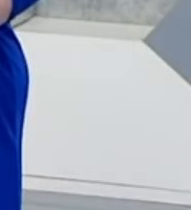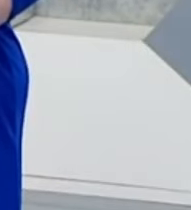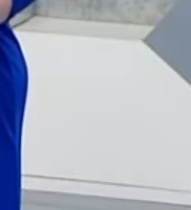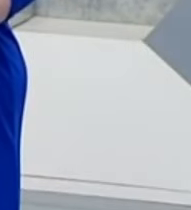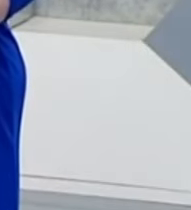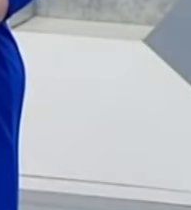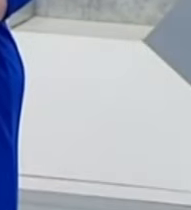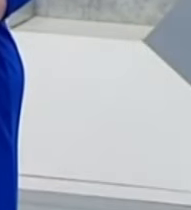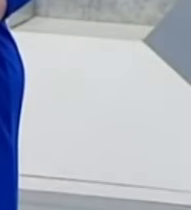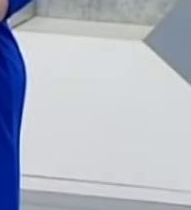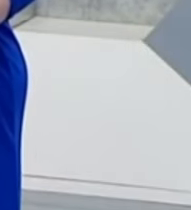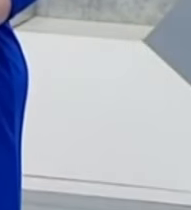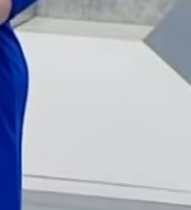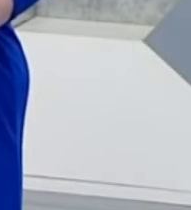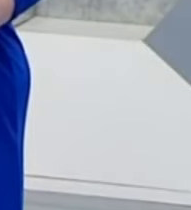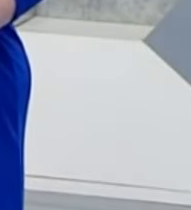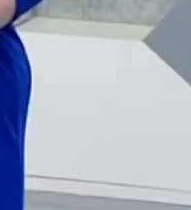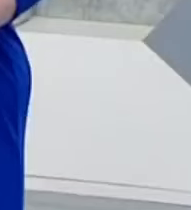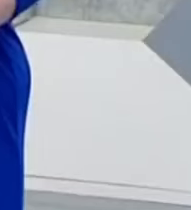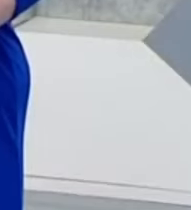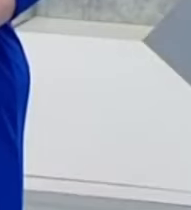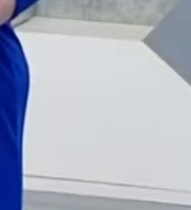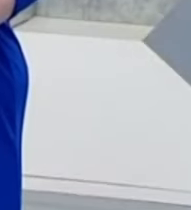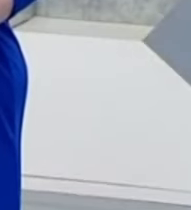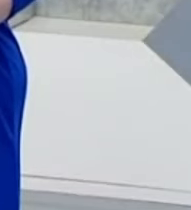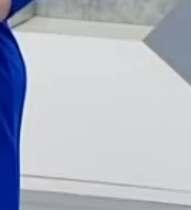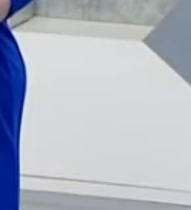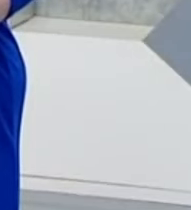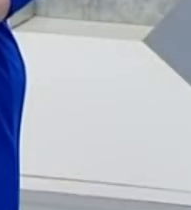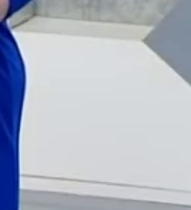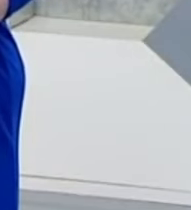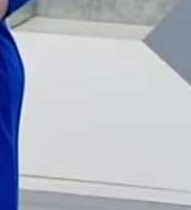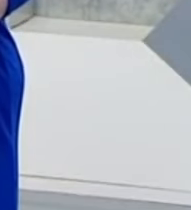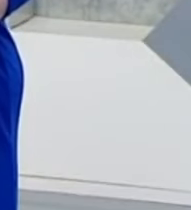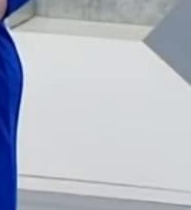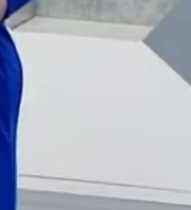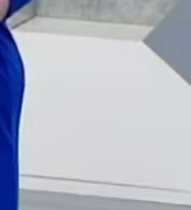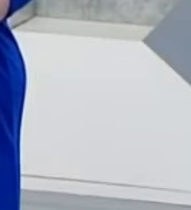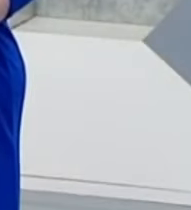subaybayan niyo kami sa GM pinoy tv at sa www.gmanews.tv